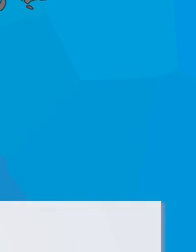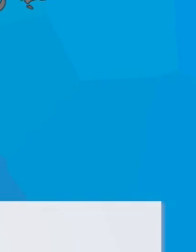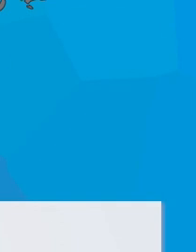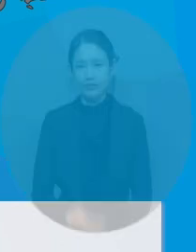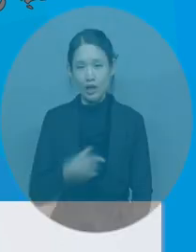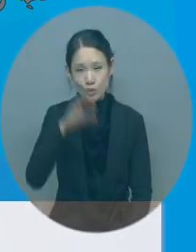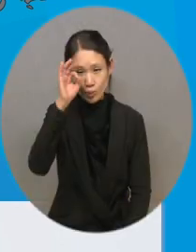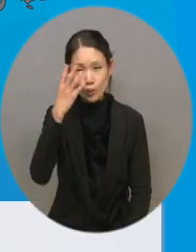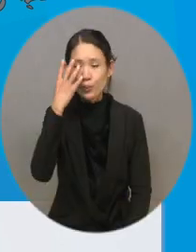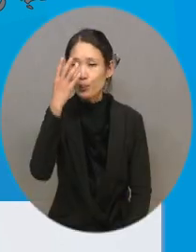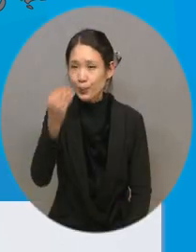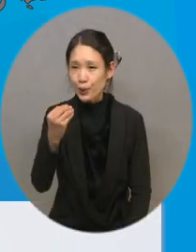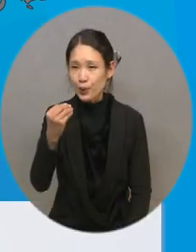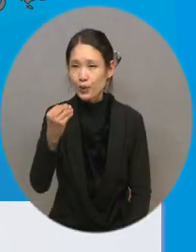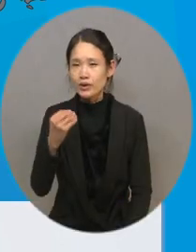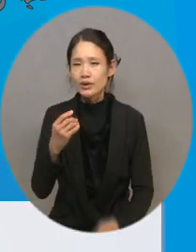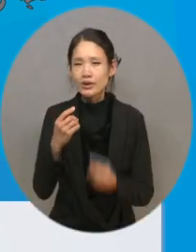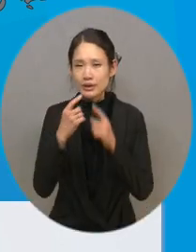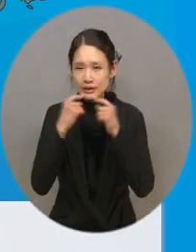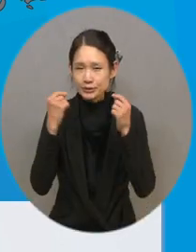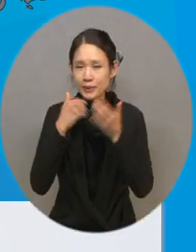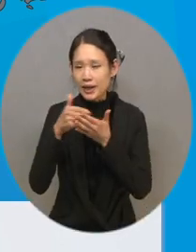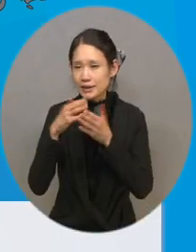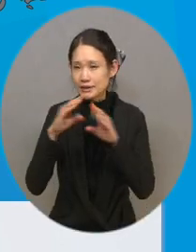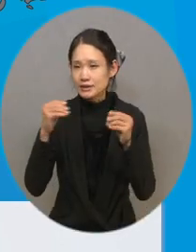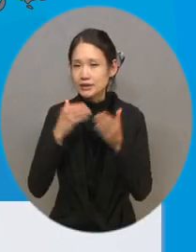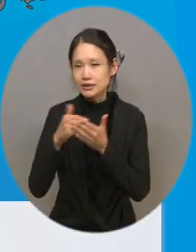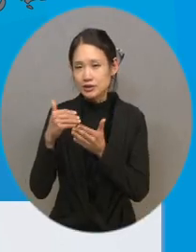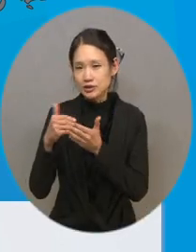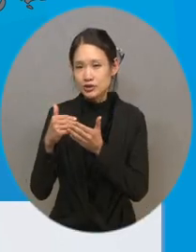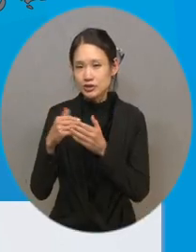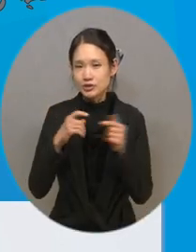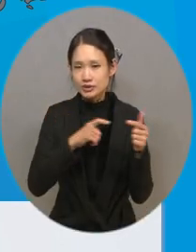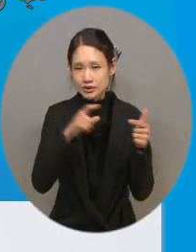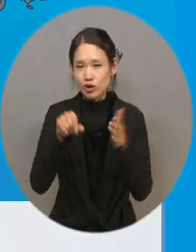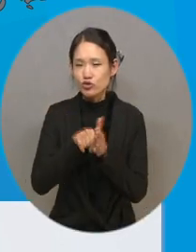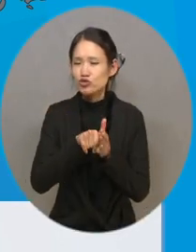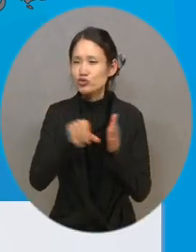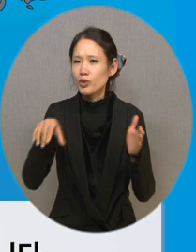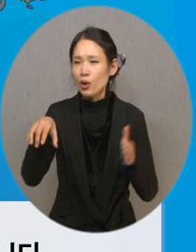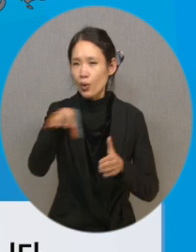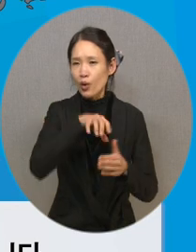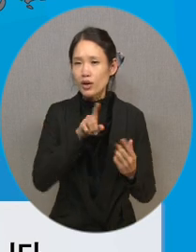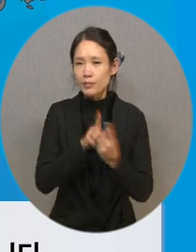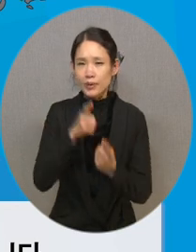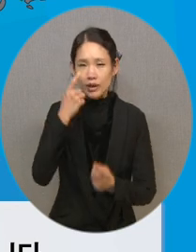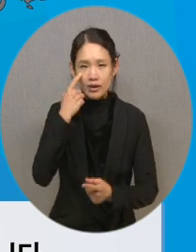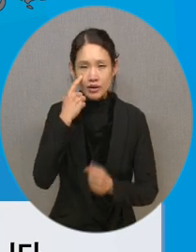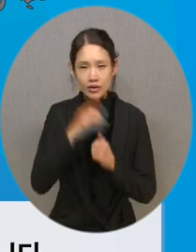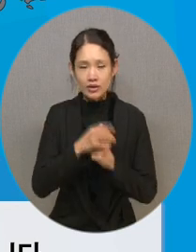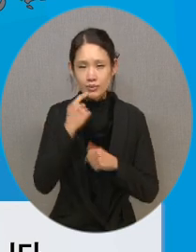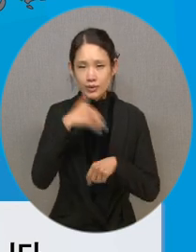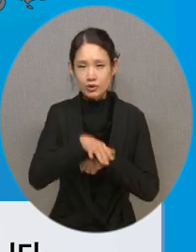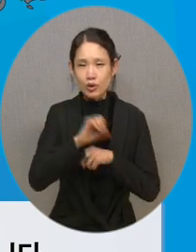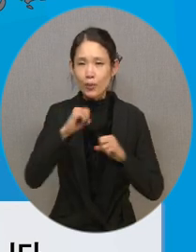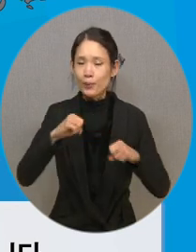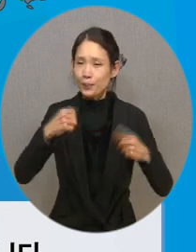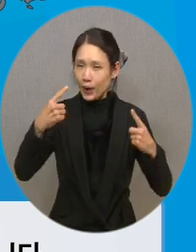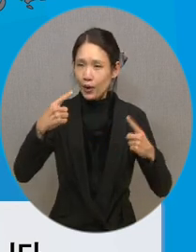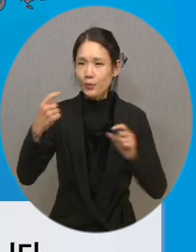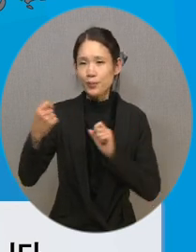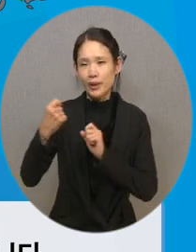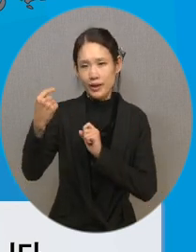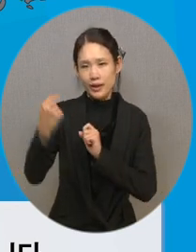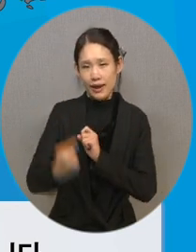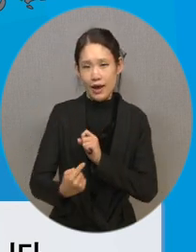알고 보면 보인다. 톡톡 스마의 지도. 지역의 명소를 만나러 떠나보겠습니다. 우리 민족의 명절 설이